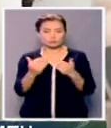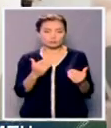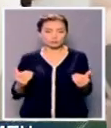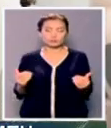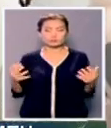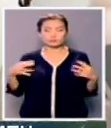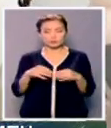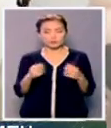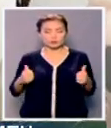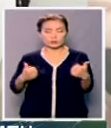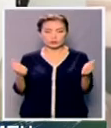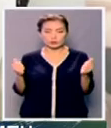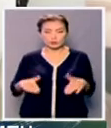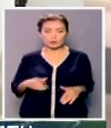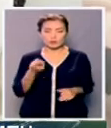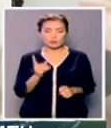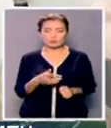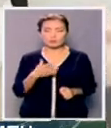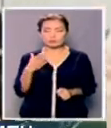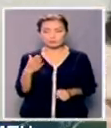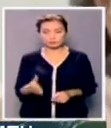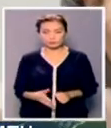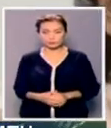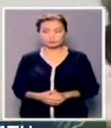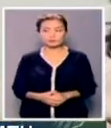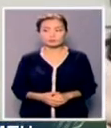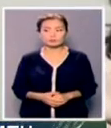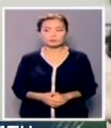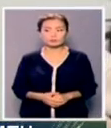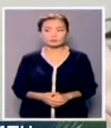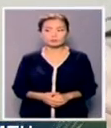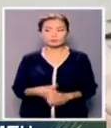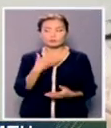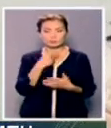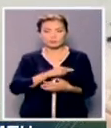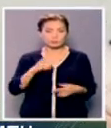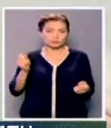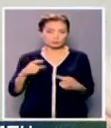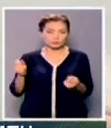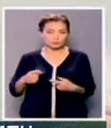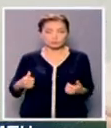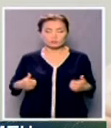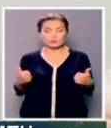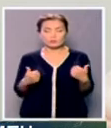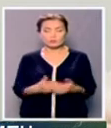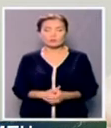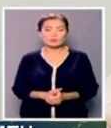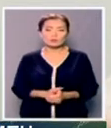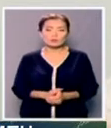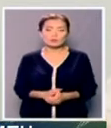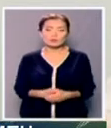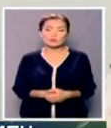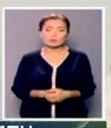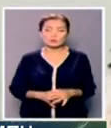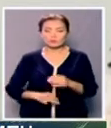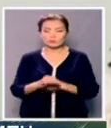әркім өзінің несін айтпай, өзінің енді әркім өзінің жұмыс жасайтыны бар ғой, бірақ сол кезде біздегі қазір талқылап